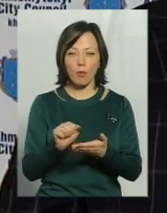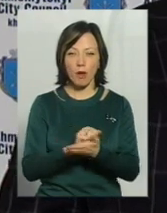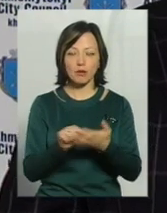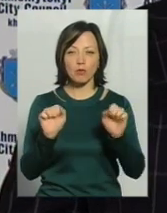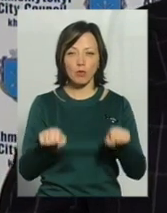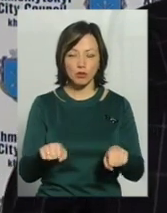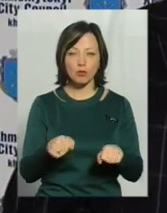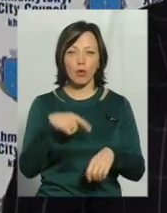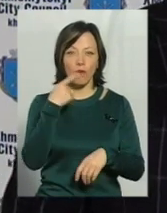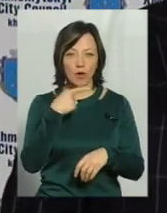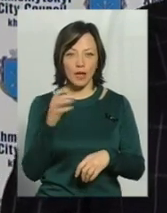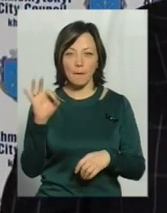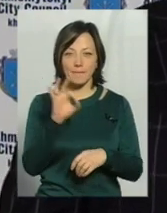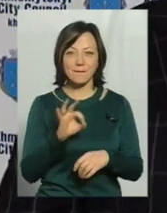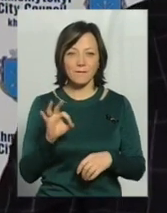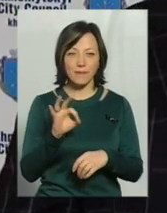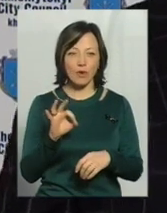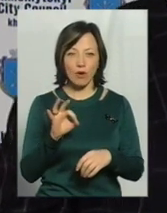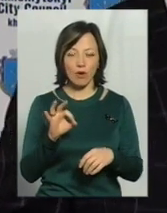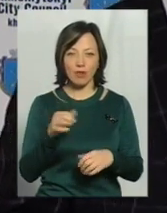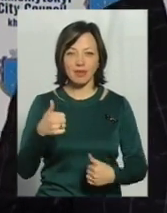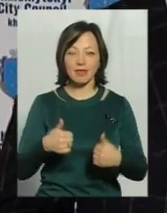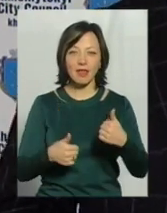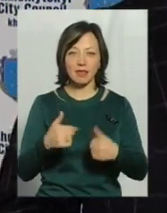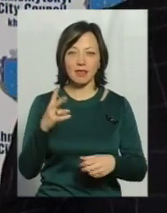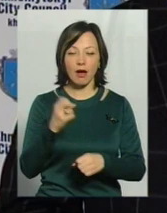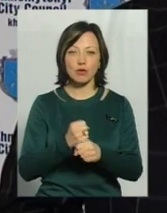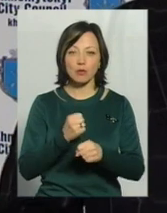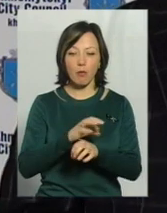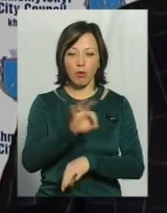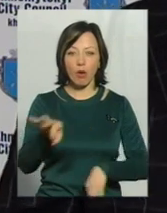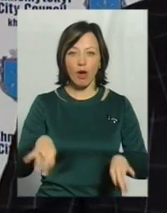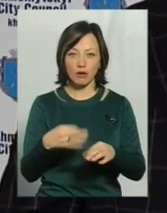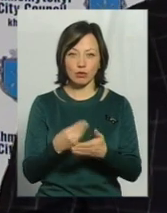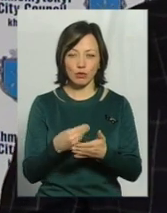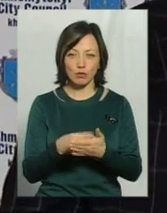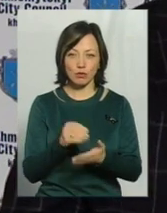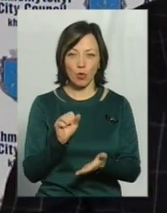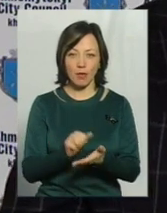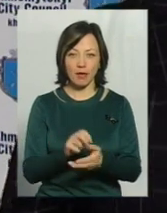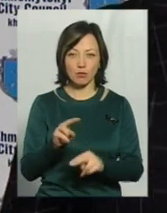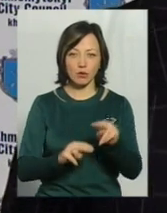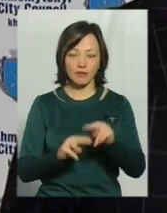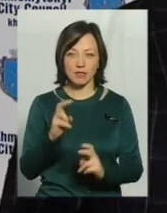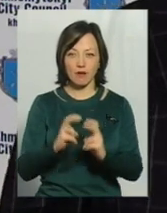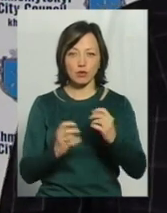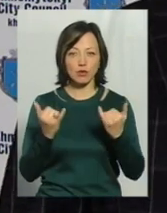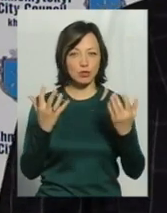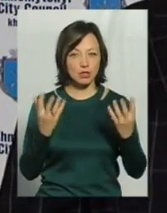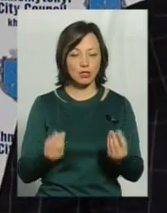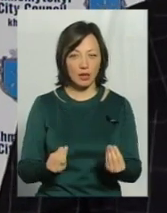вже говорити про оголошення тендеру на розробку проектно-кошторисної документації на будівництво заводу. На сьогоднішній